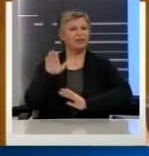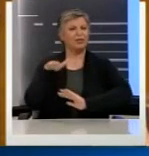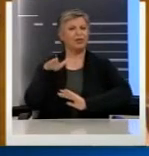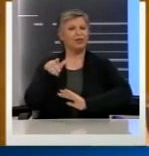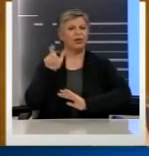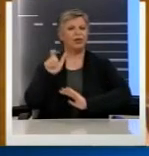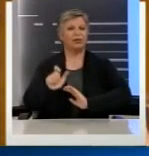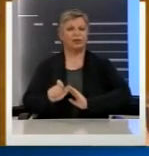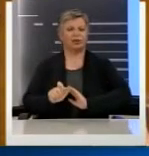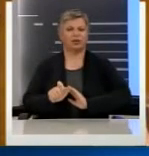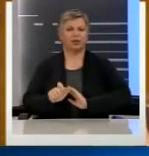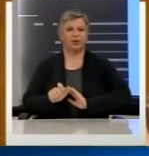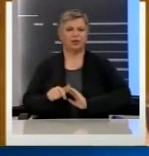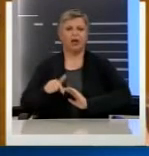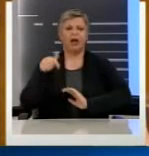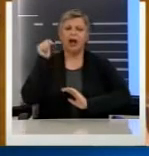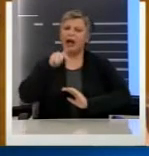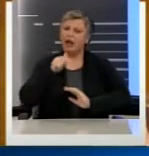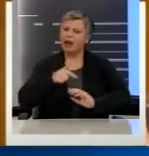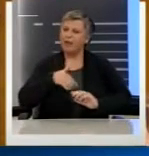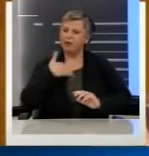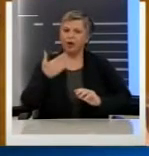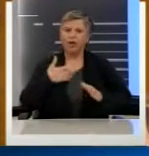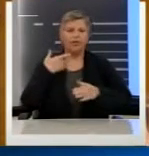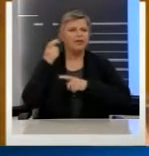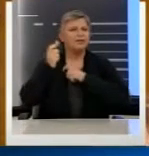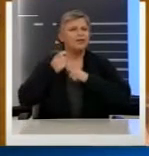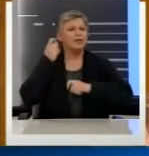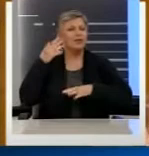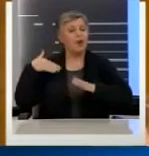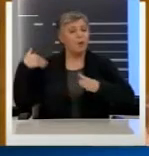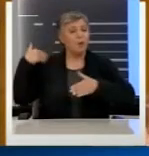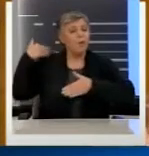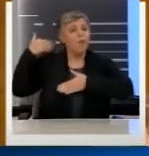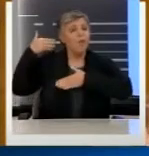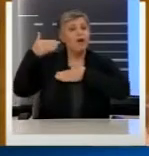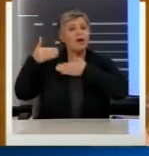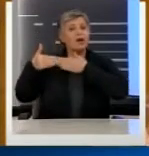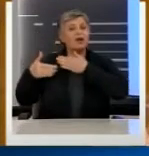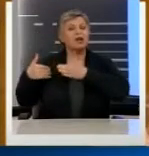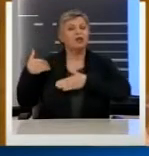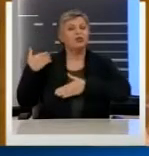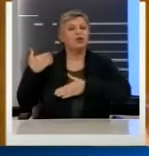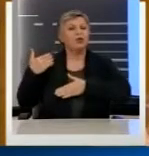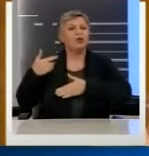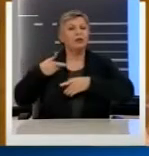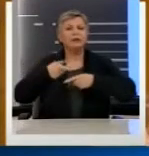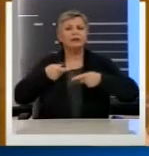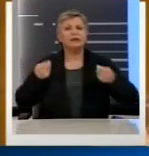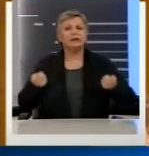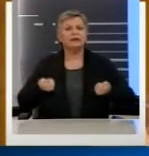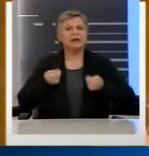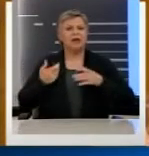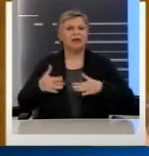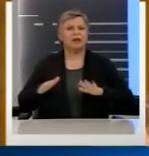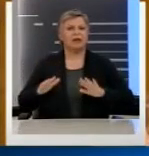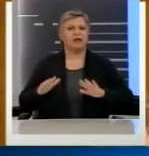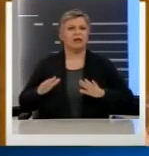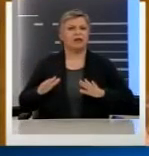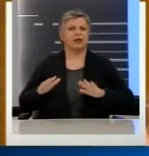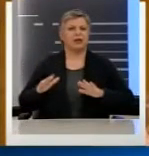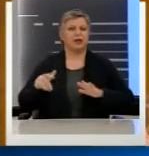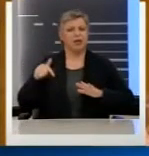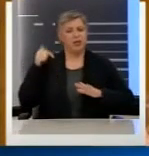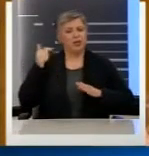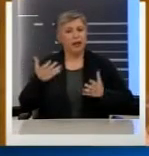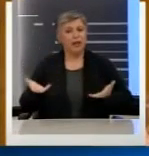δεν λαμβάνει υπόψη του όλη την ιστορική διαδρομή όλων των προηγούμενων αιώνων και τώρα, ότι δηλαδή